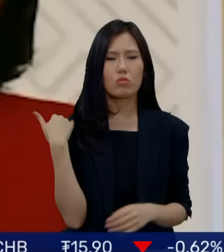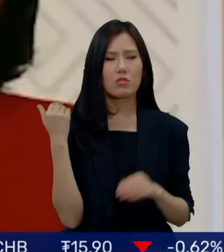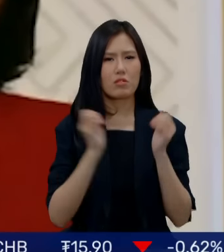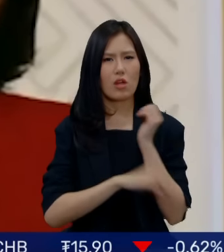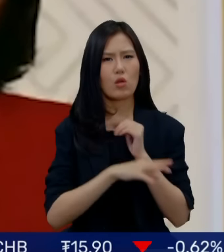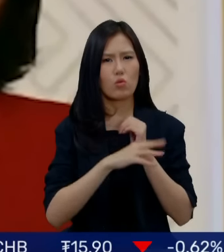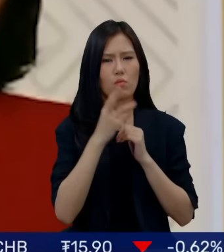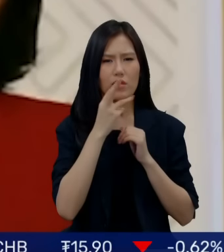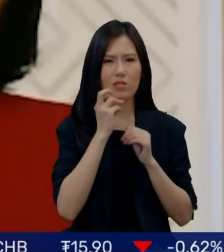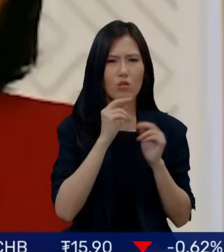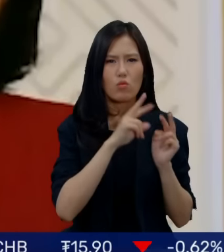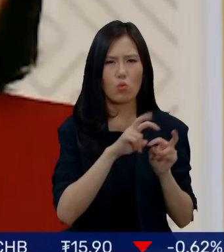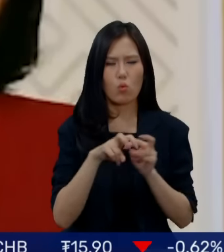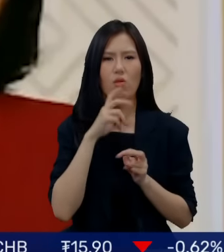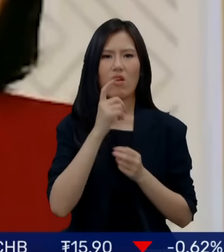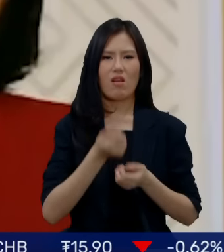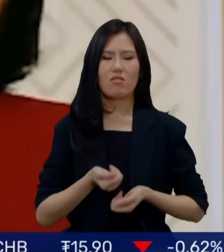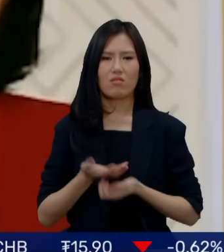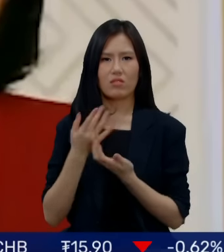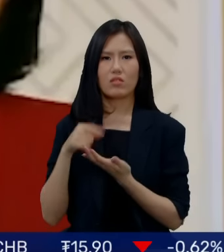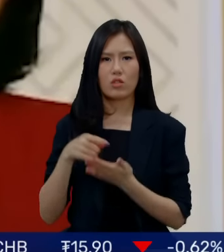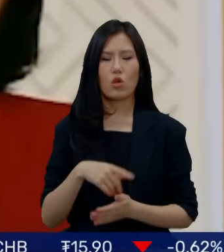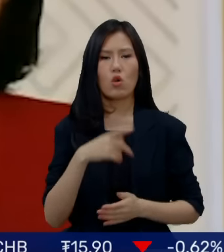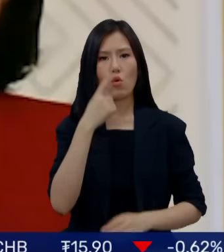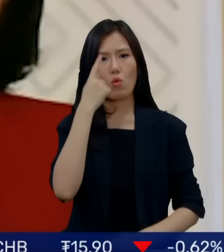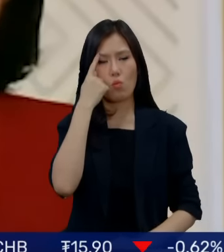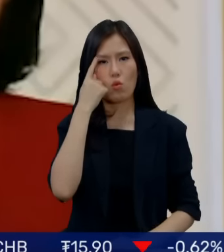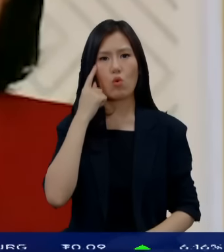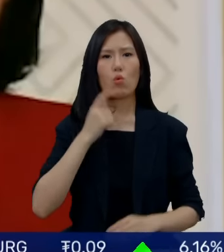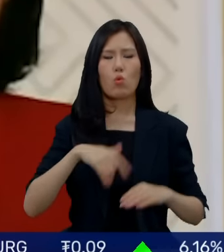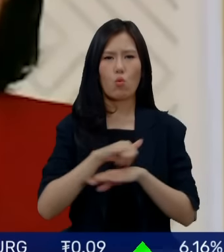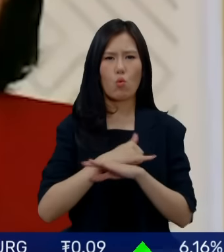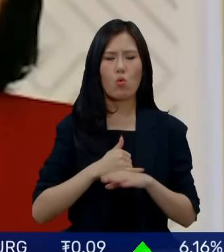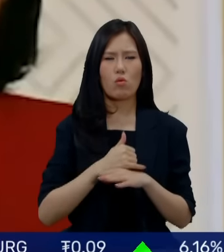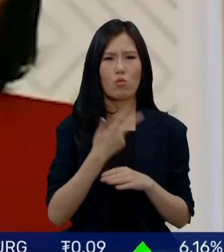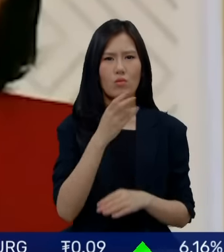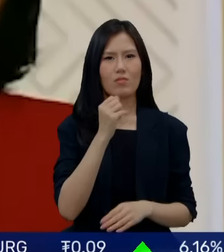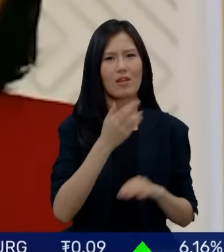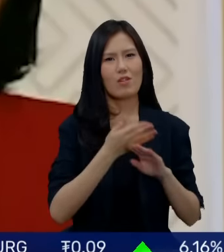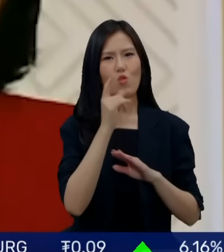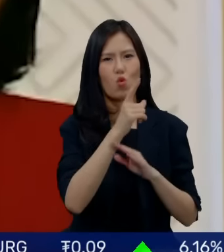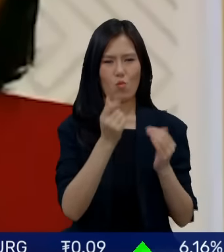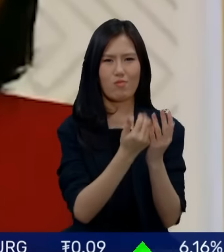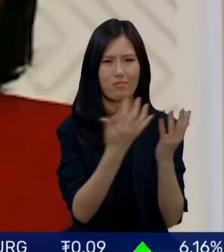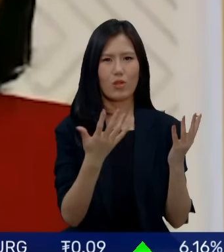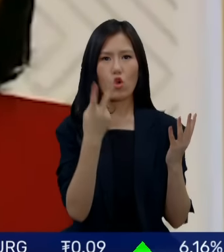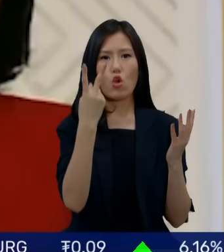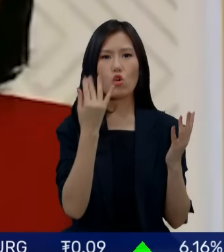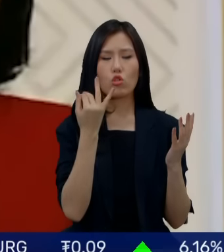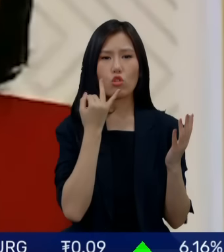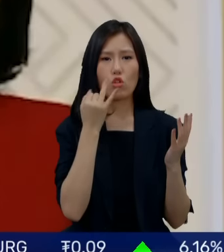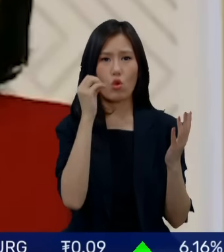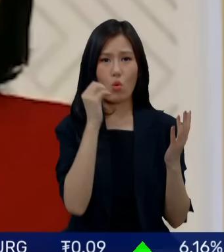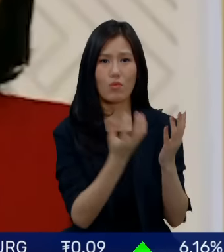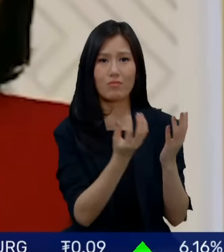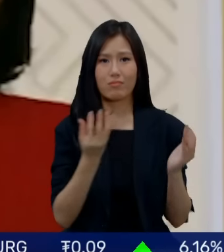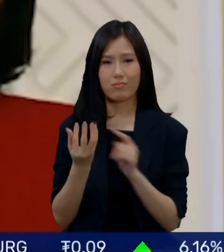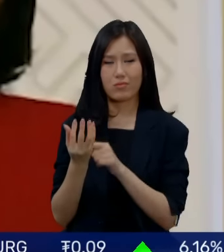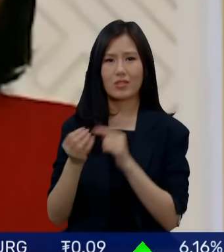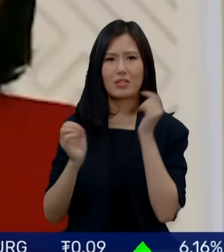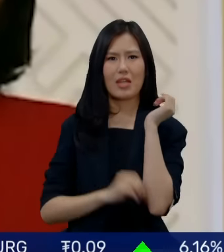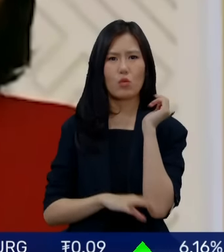А нийтдээ одоо 27% Монгол улсын хүн амын 27% нь бол одоо ядуурлын төвшингээс доогуур юм амьдралтай